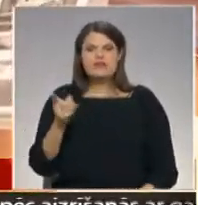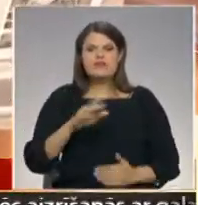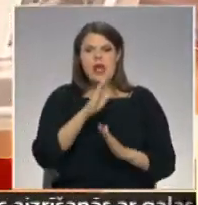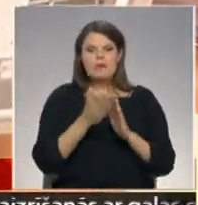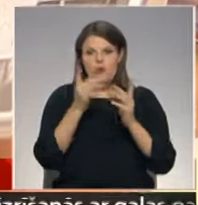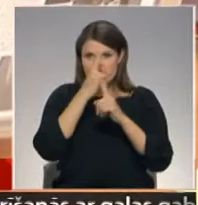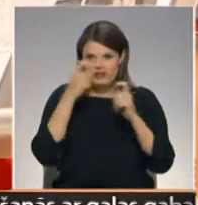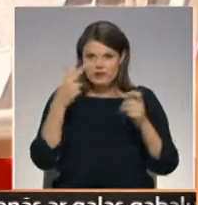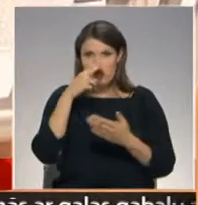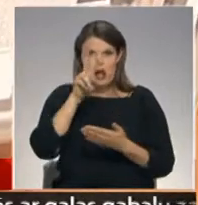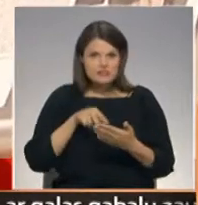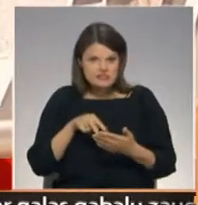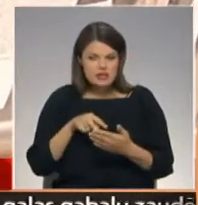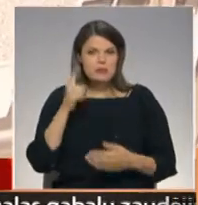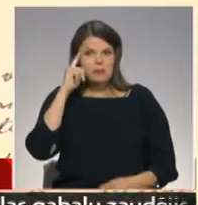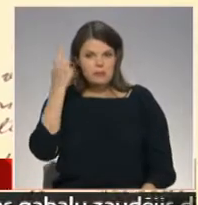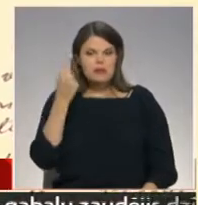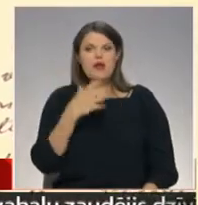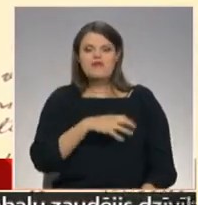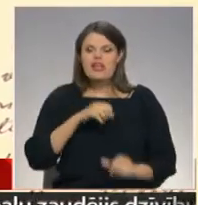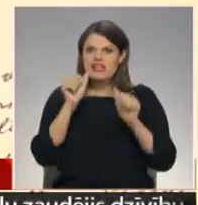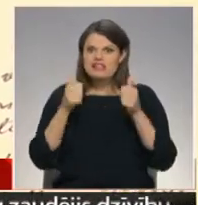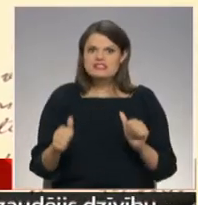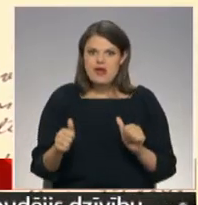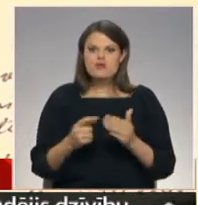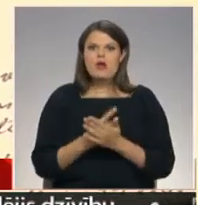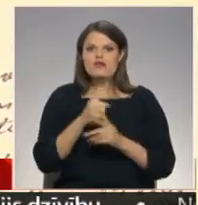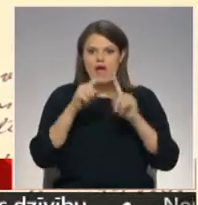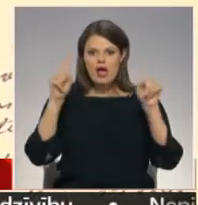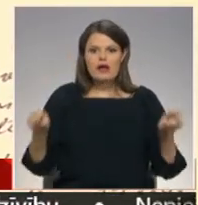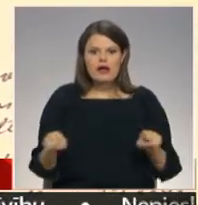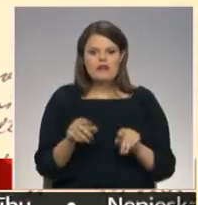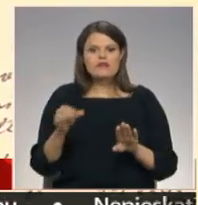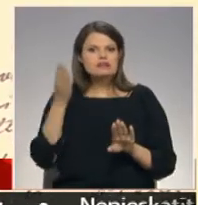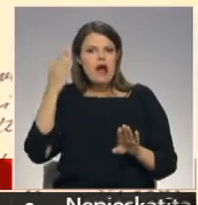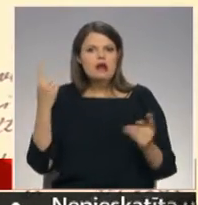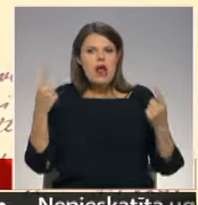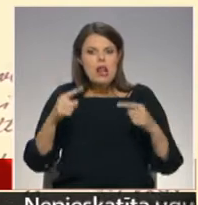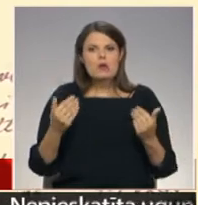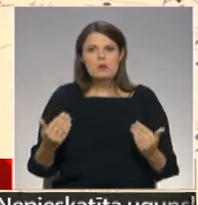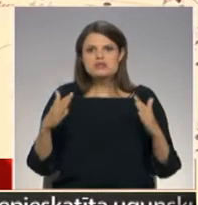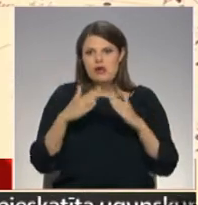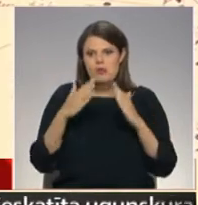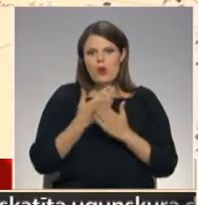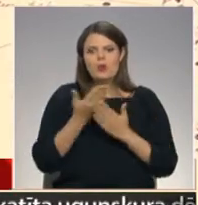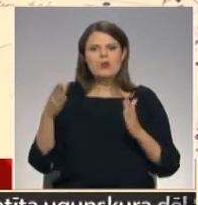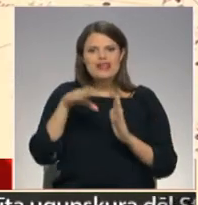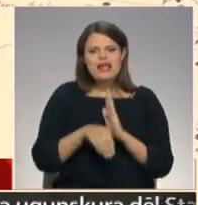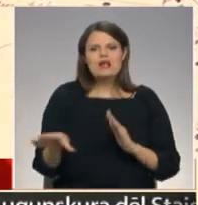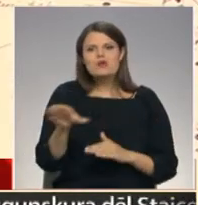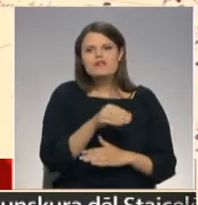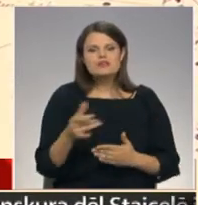apkopoto informāciju apskatījusi, iedomājusies, ka jāizveido karti ar visām agrāko laiku un mūsdienu mājām, kurā iekļaut visu